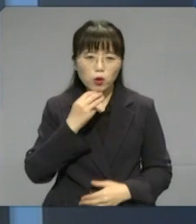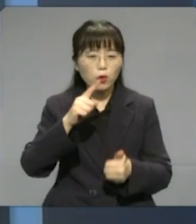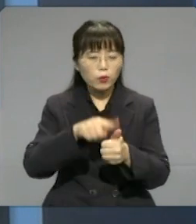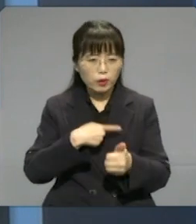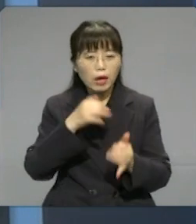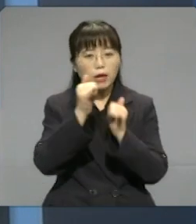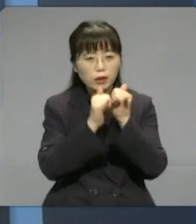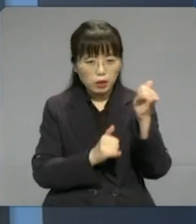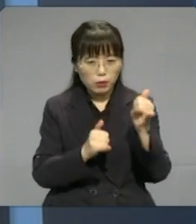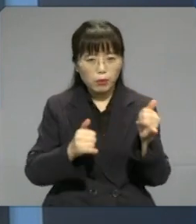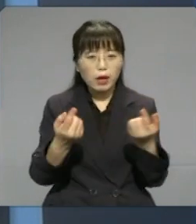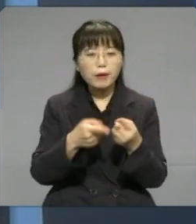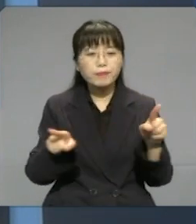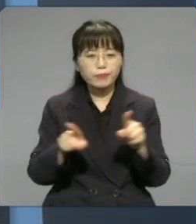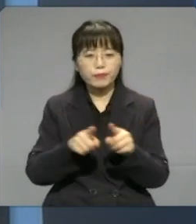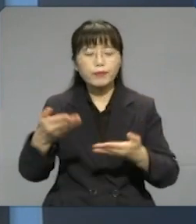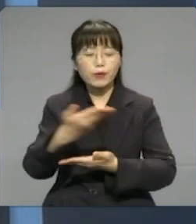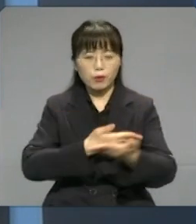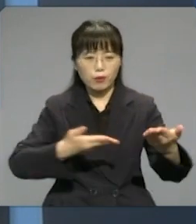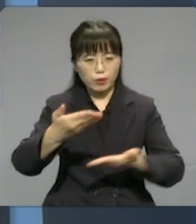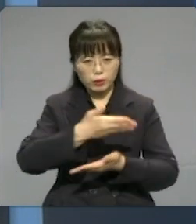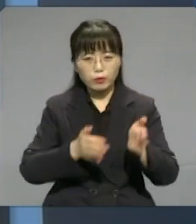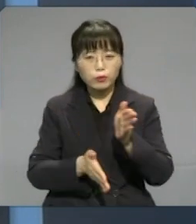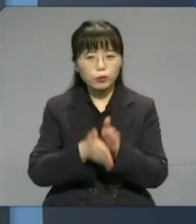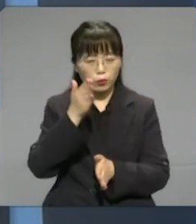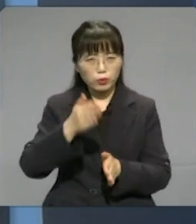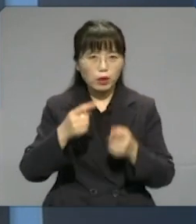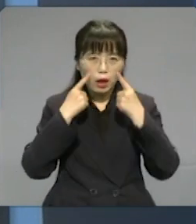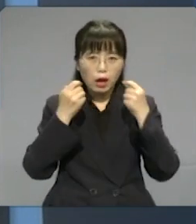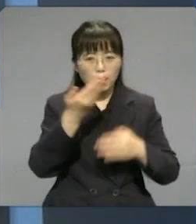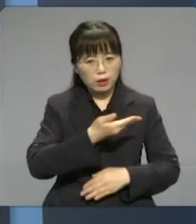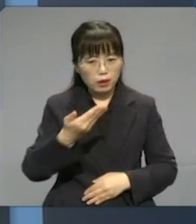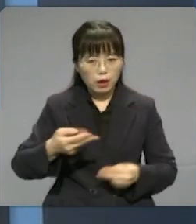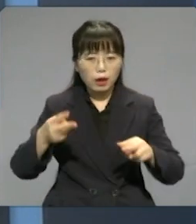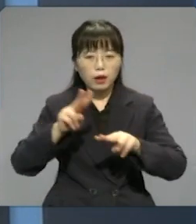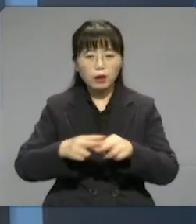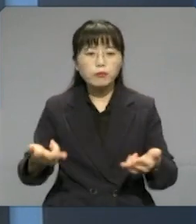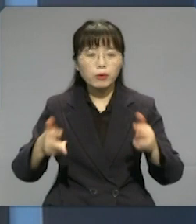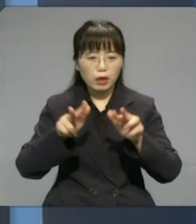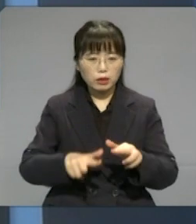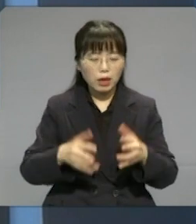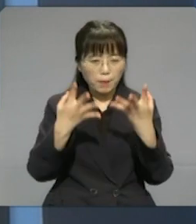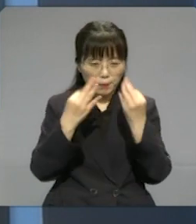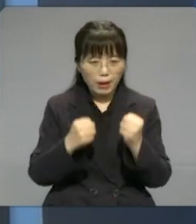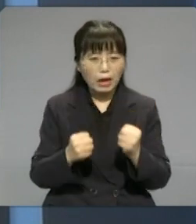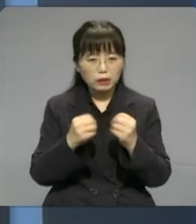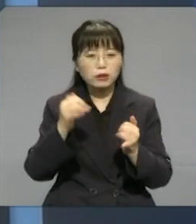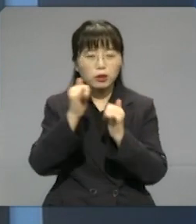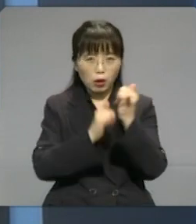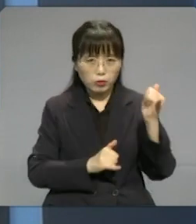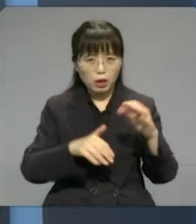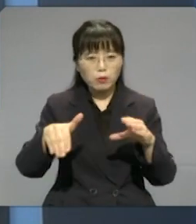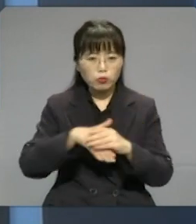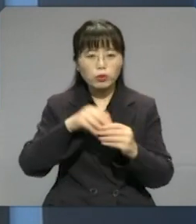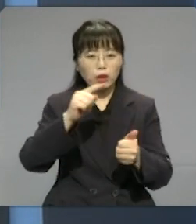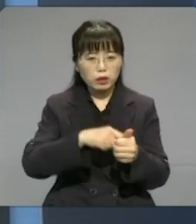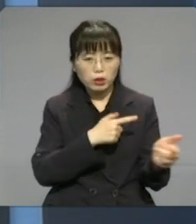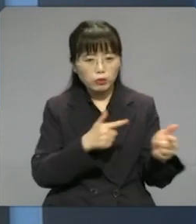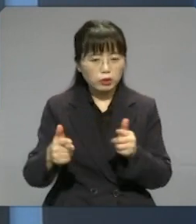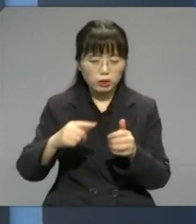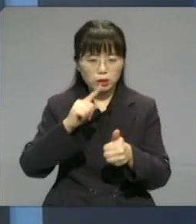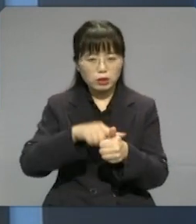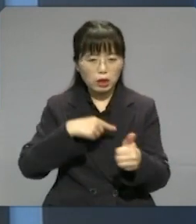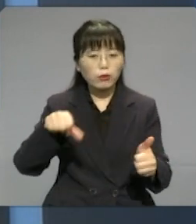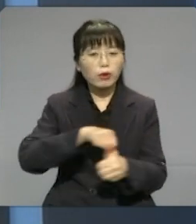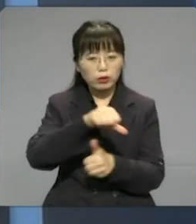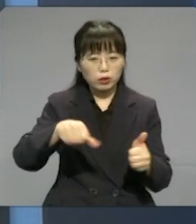자연과 또 역사, 이것이 함께 어우러진 도시입니다. 한강, 광화문 광장, 더 나아가서 많은 역사, 문화 자원들,